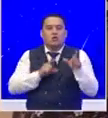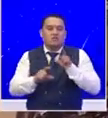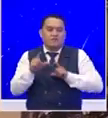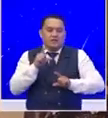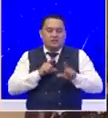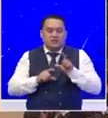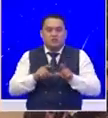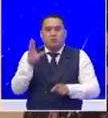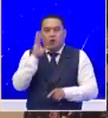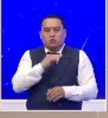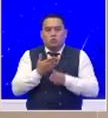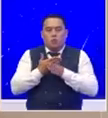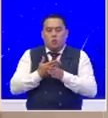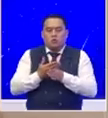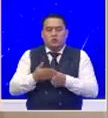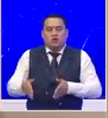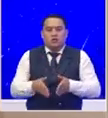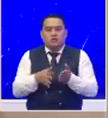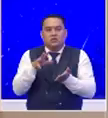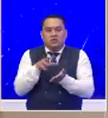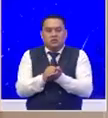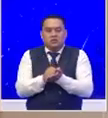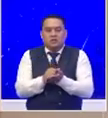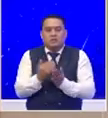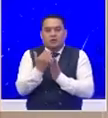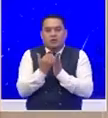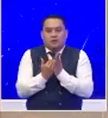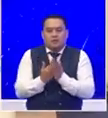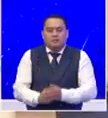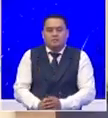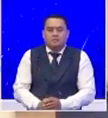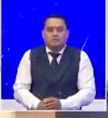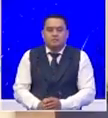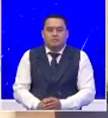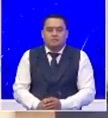университете, она смогла благодаря дорожной карте занятости.